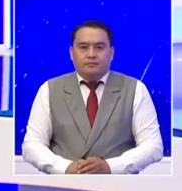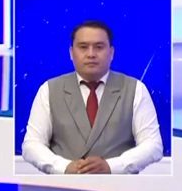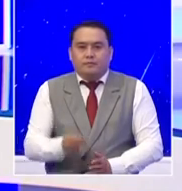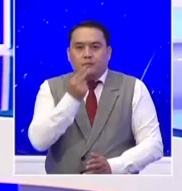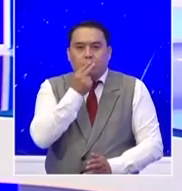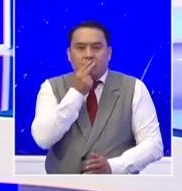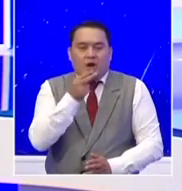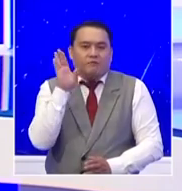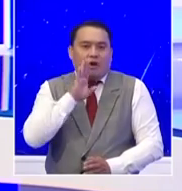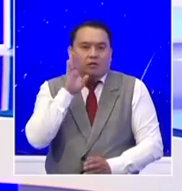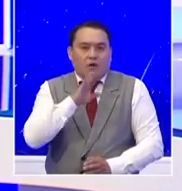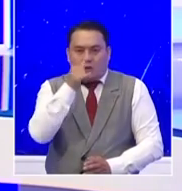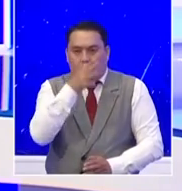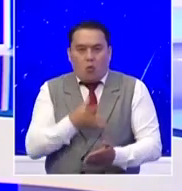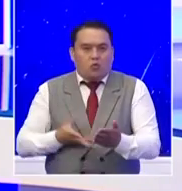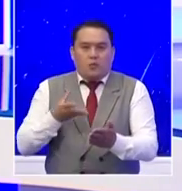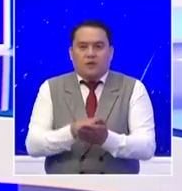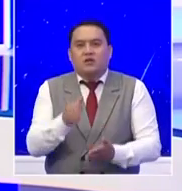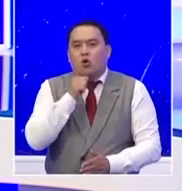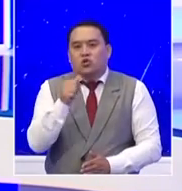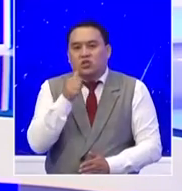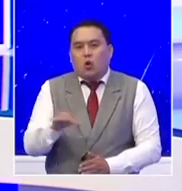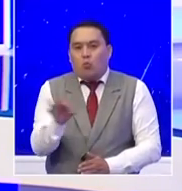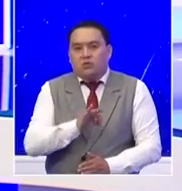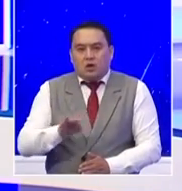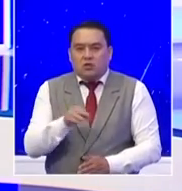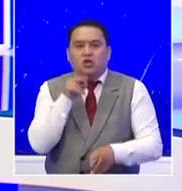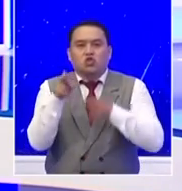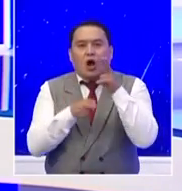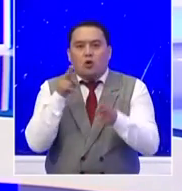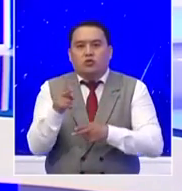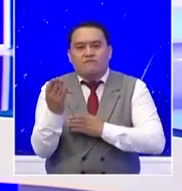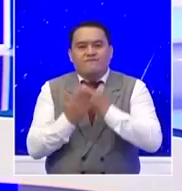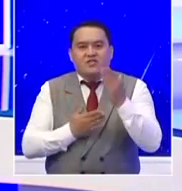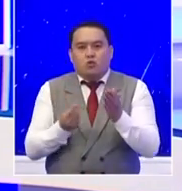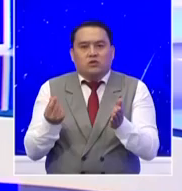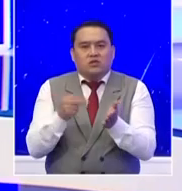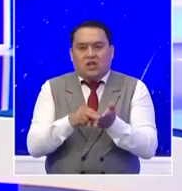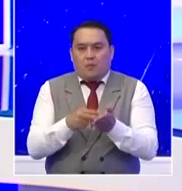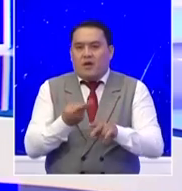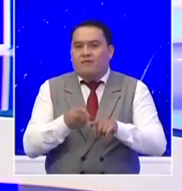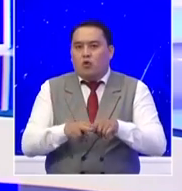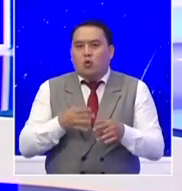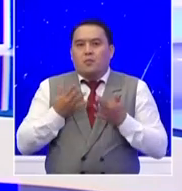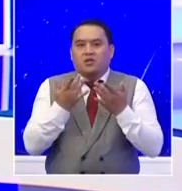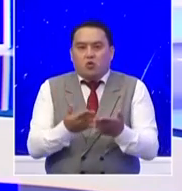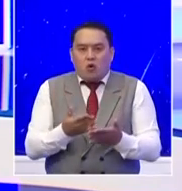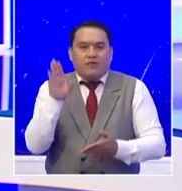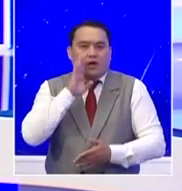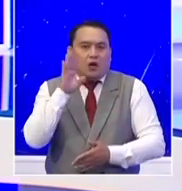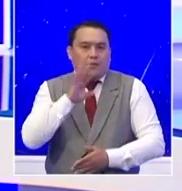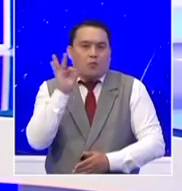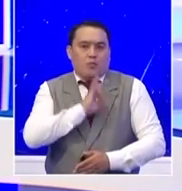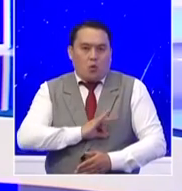Питьевая вода не по карману жителям села Арка Костанайской области. Люди жалуются на высокий тариф. За потребленный кубометр из